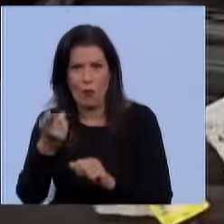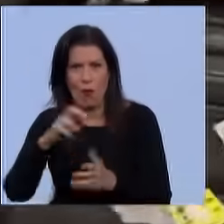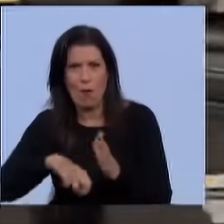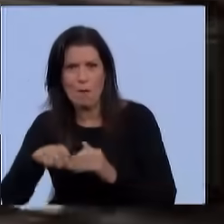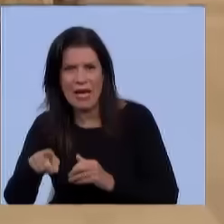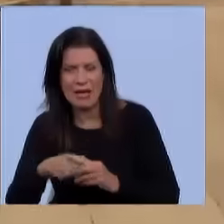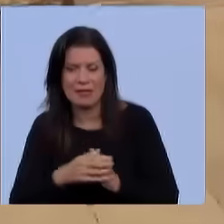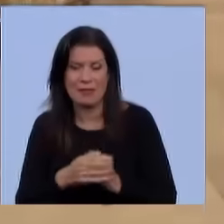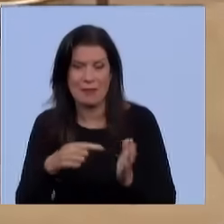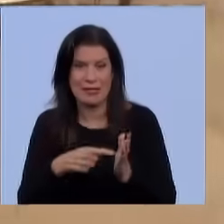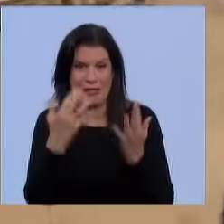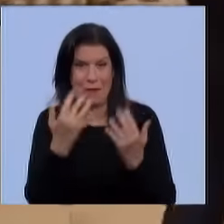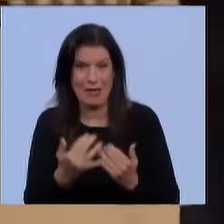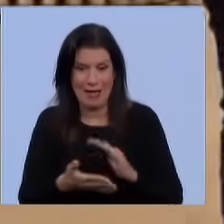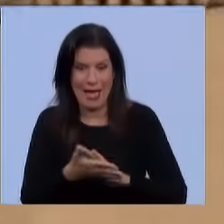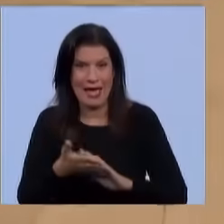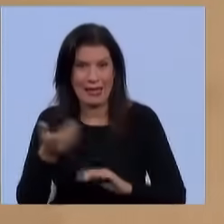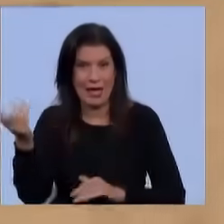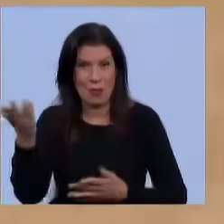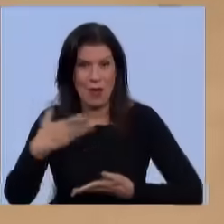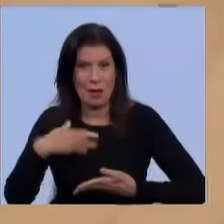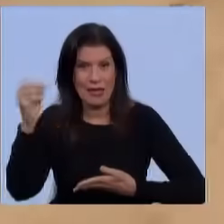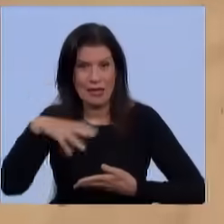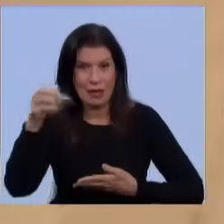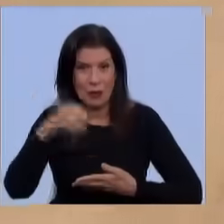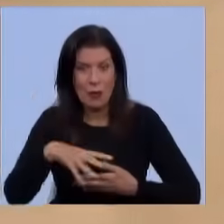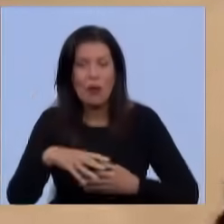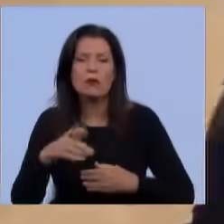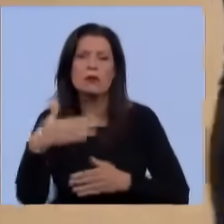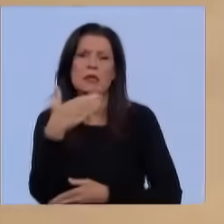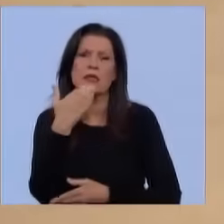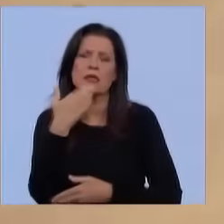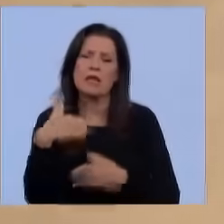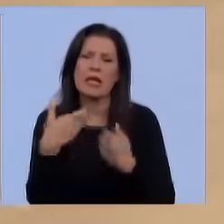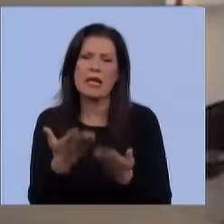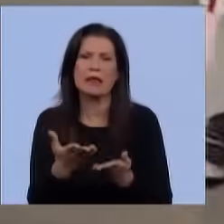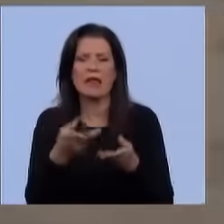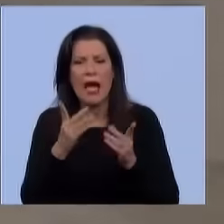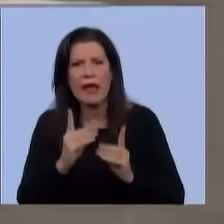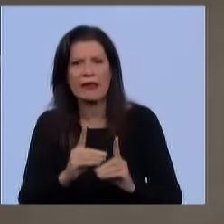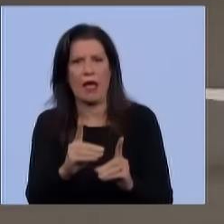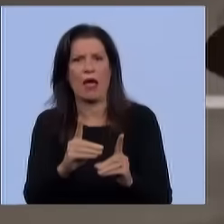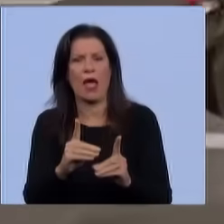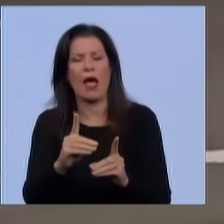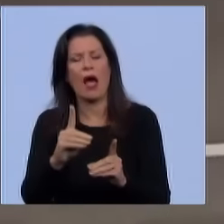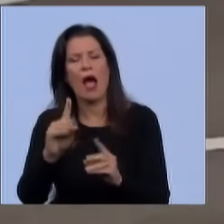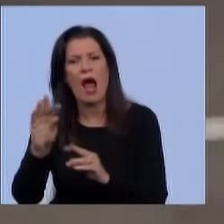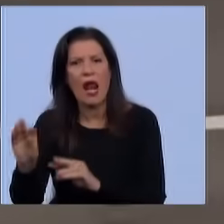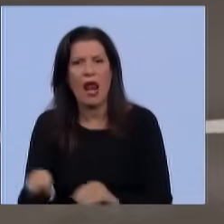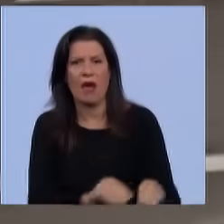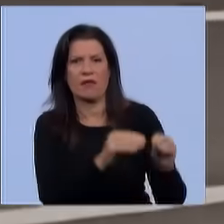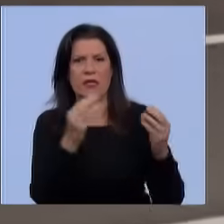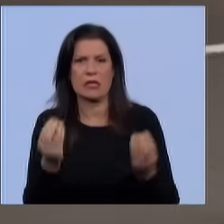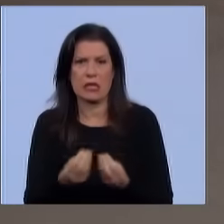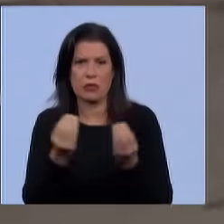הגיע, מדינת ישראל נאלצה לייצר מסלולים הגיוניים ולא מורכבים לכניסת הסחורות בתרומה, גם ברמה הטכנית, אבל